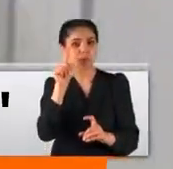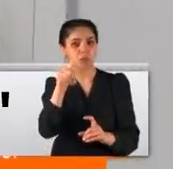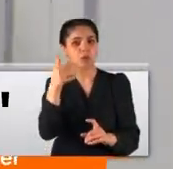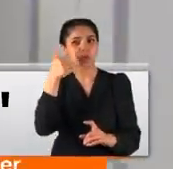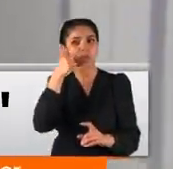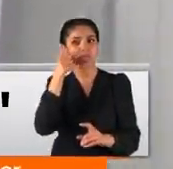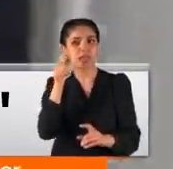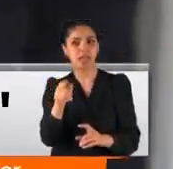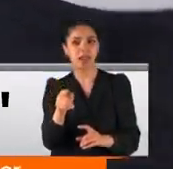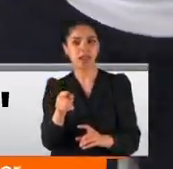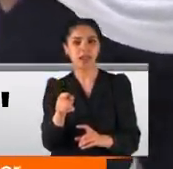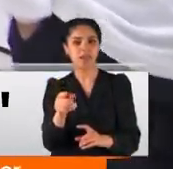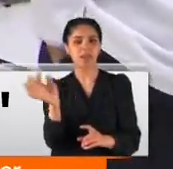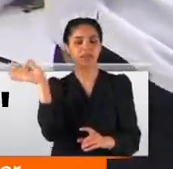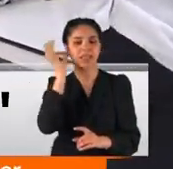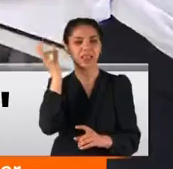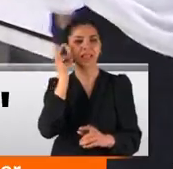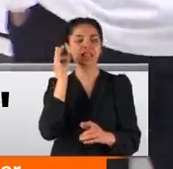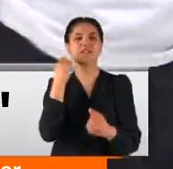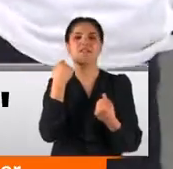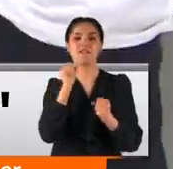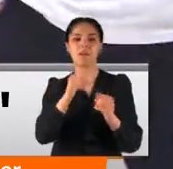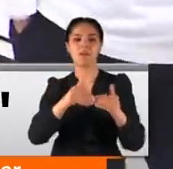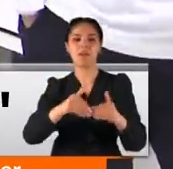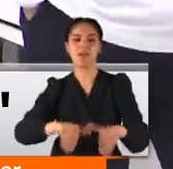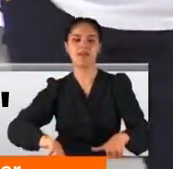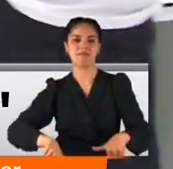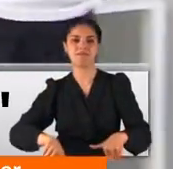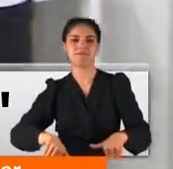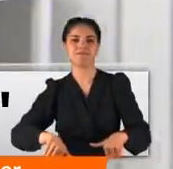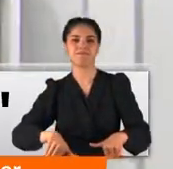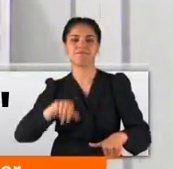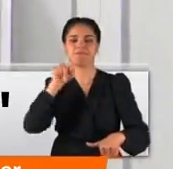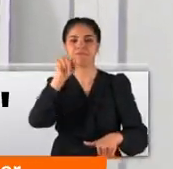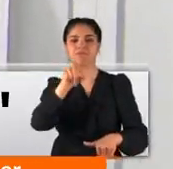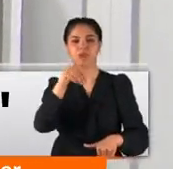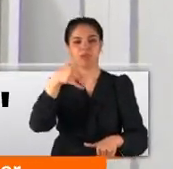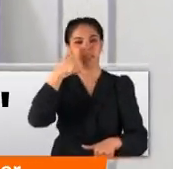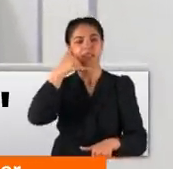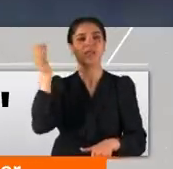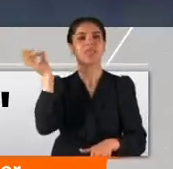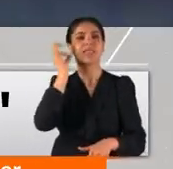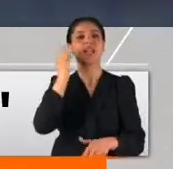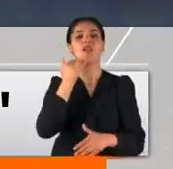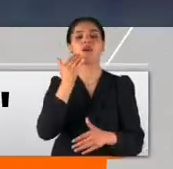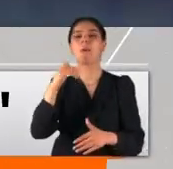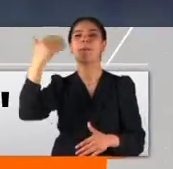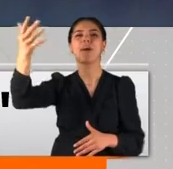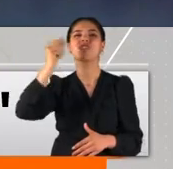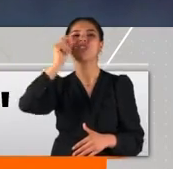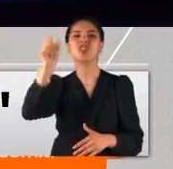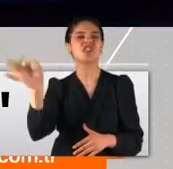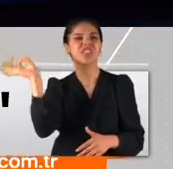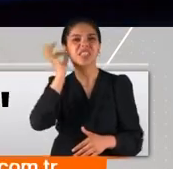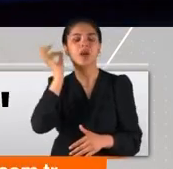elimdeki telefon dinlenmeye son noktayı koyacak bir telefon. Bu telefon dinlenemiyor. Sonsuza kadar